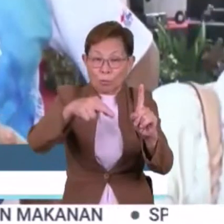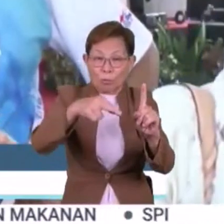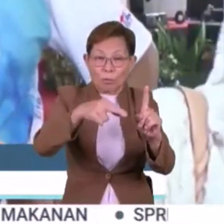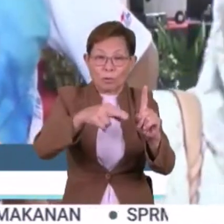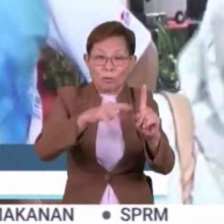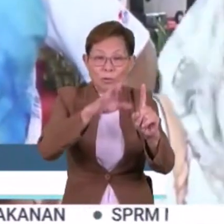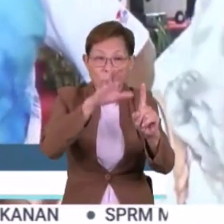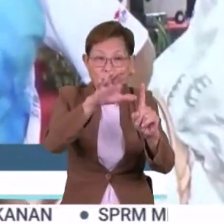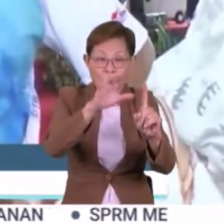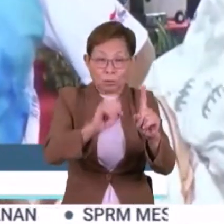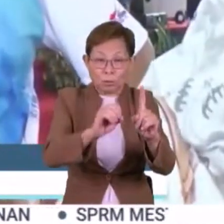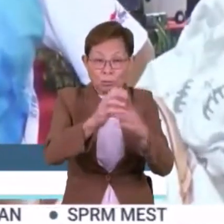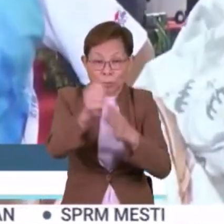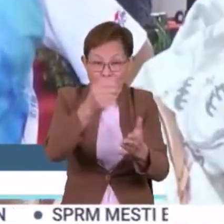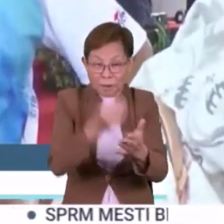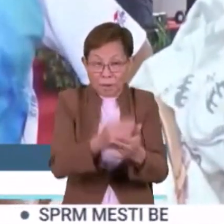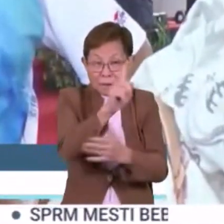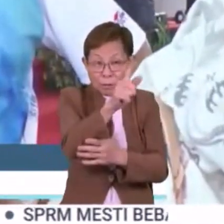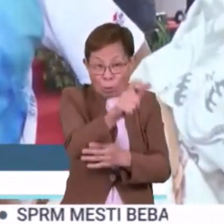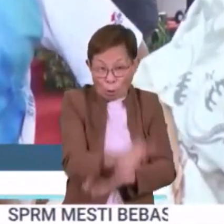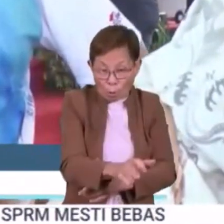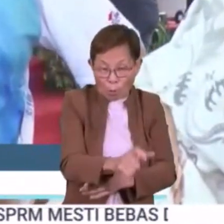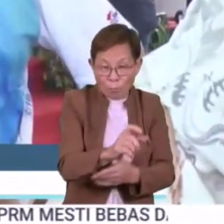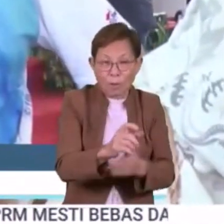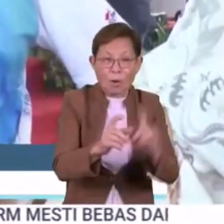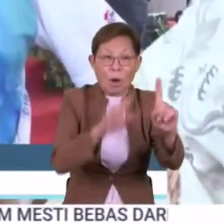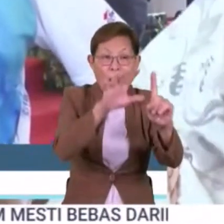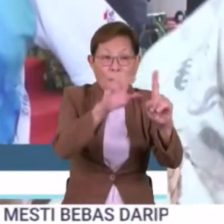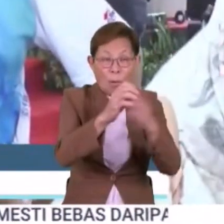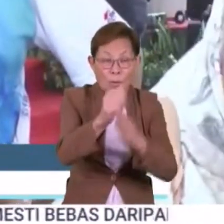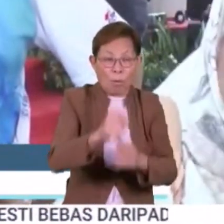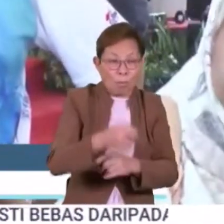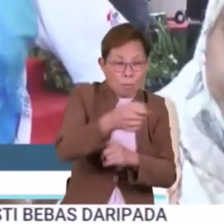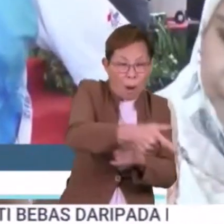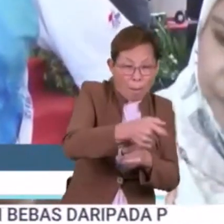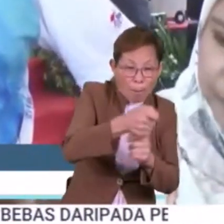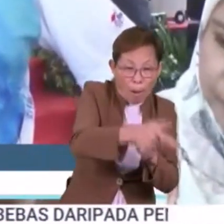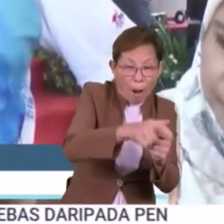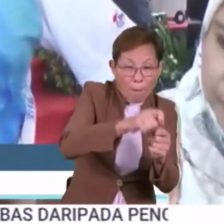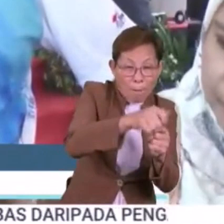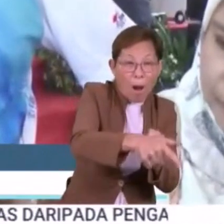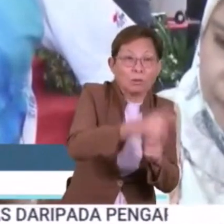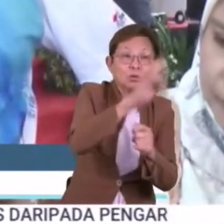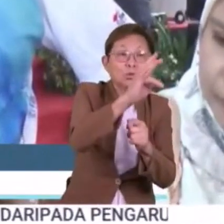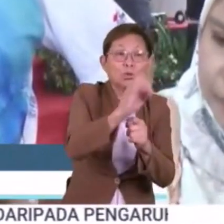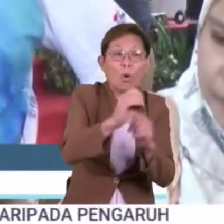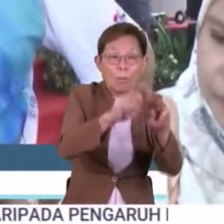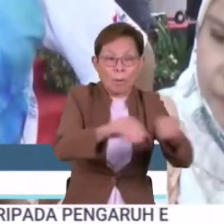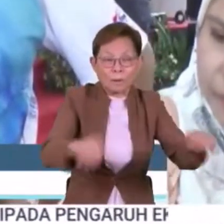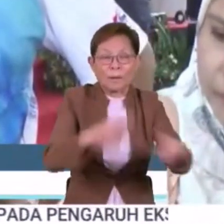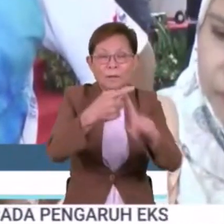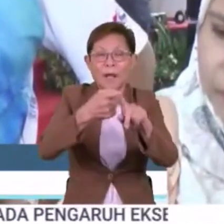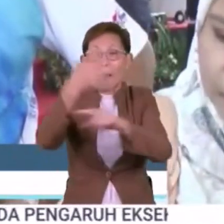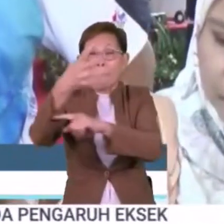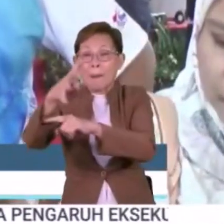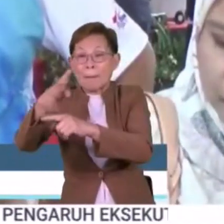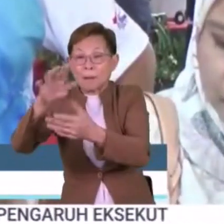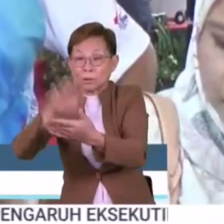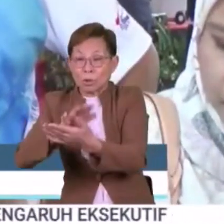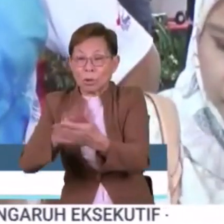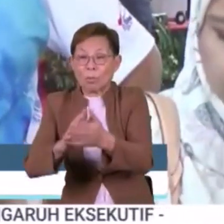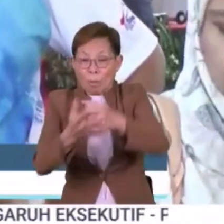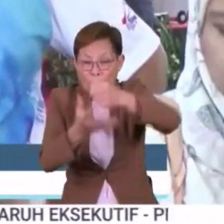RM150 Malaysia seorang disalurkan kepada 70 orang pelajar daripada 14 sekolah dengan jumlah